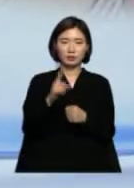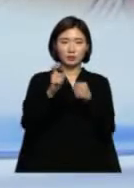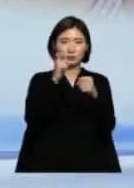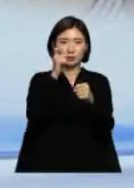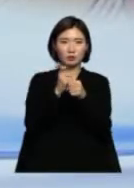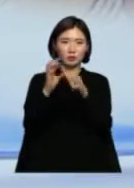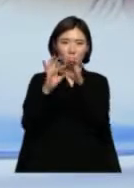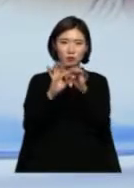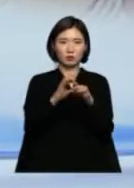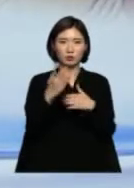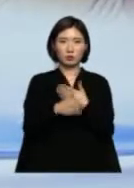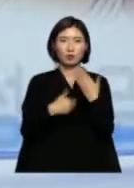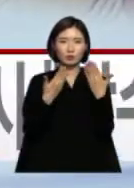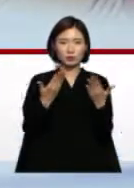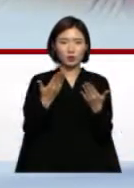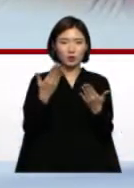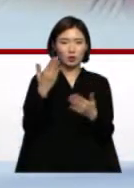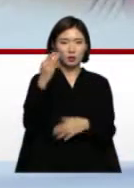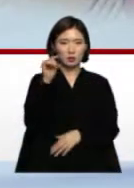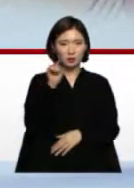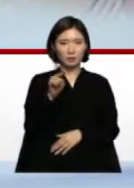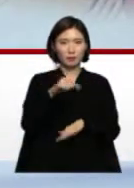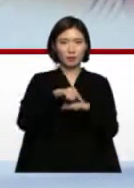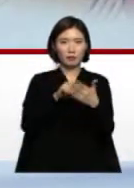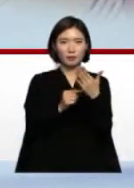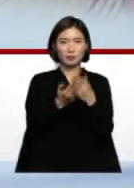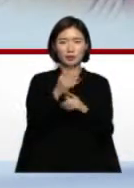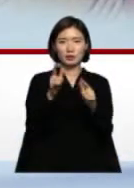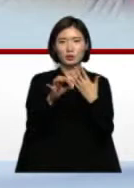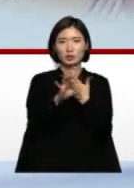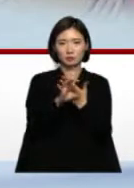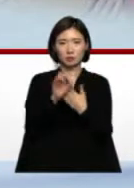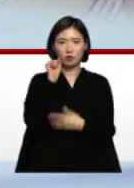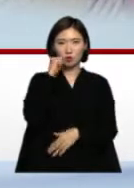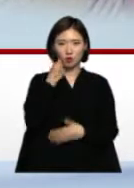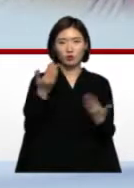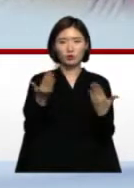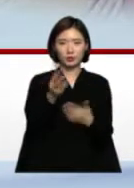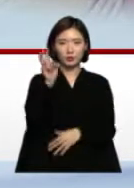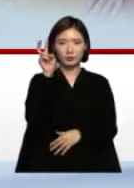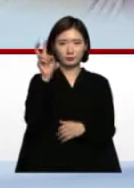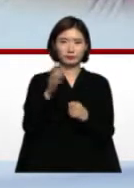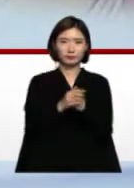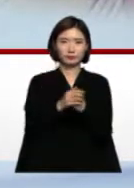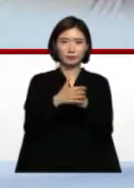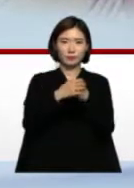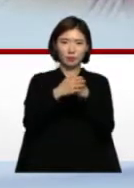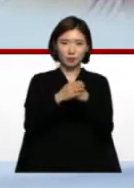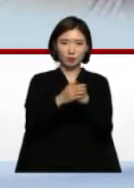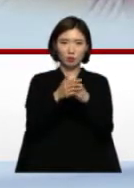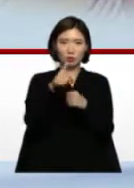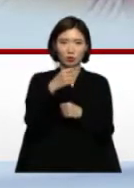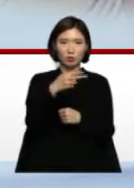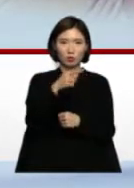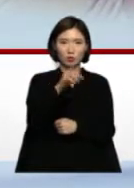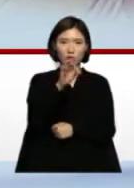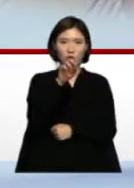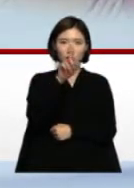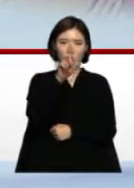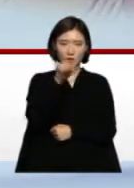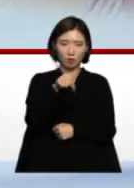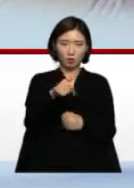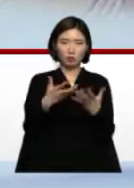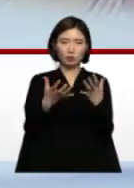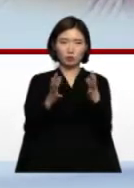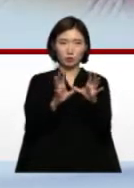10년째 꾸준히 봉사를 한다는 것, 마음에서 우러나오지 않으면 할 수 없는 일일 텐데요. 마포구 공덕동에는 10년째